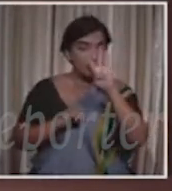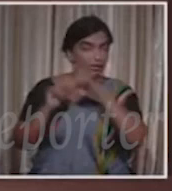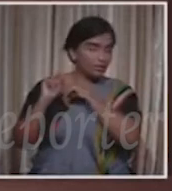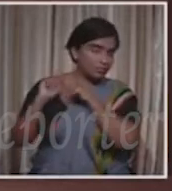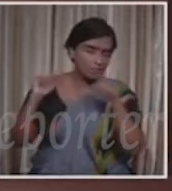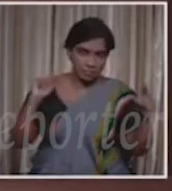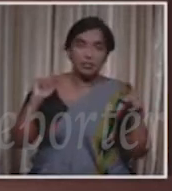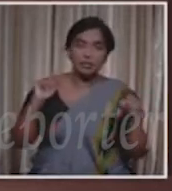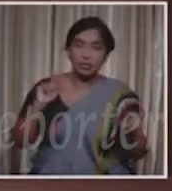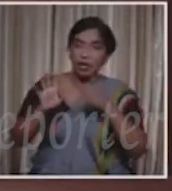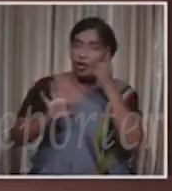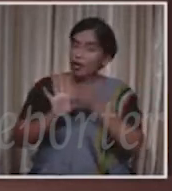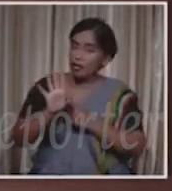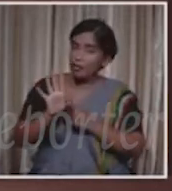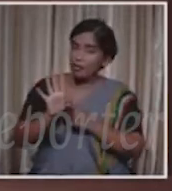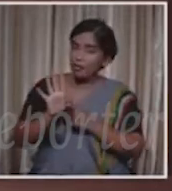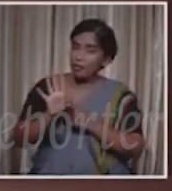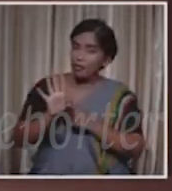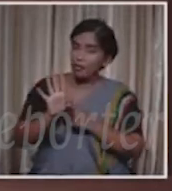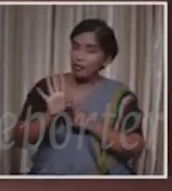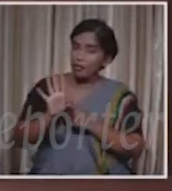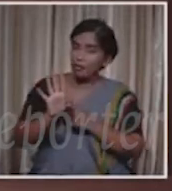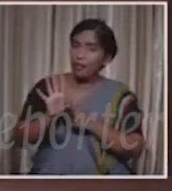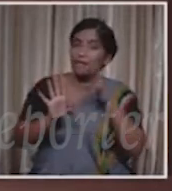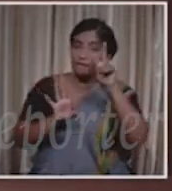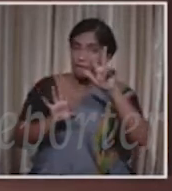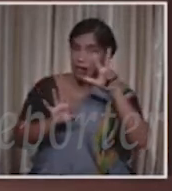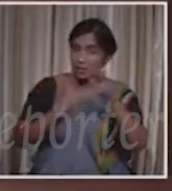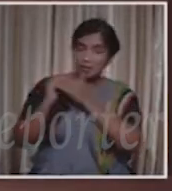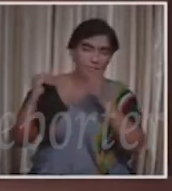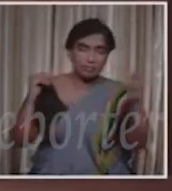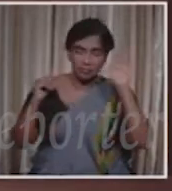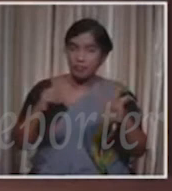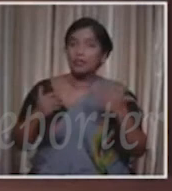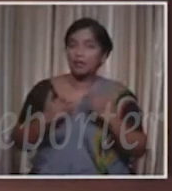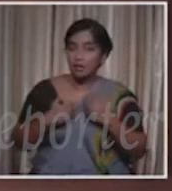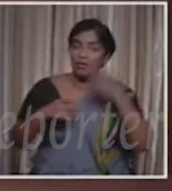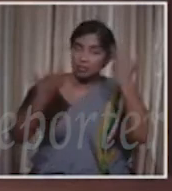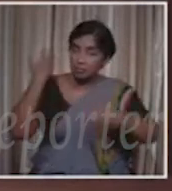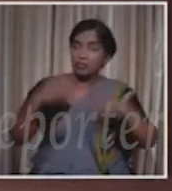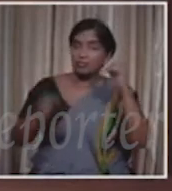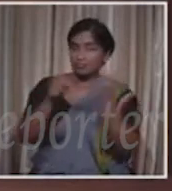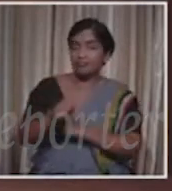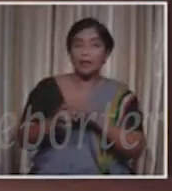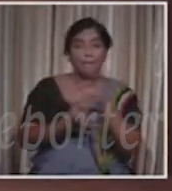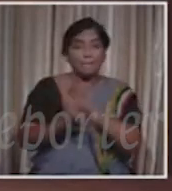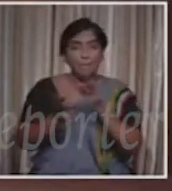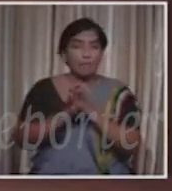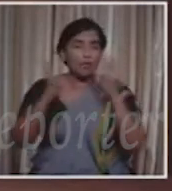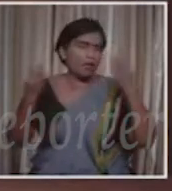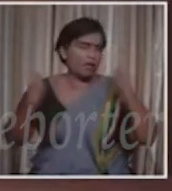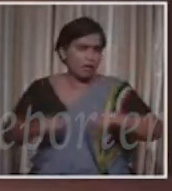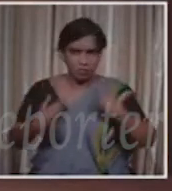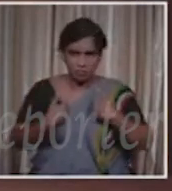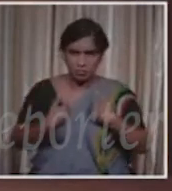ගෙවිච්ච අවුරුදු කීයද අවුරුදු 28ක කාල පරිච්ඡේදය ඇතුළත අපේ සහෝදර ඝාතන වෙලා තිබෙනවා ප්‍රජාතන්ත්‍රවාදී විශාල අහිමියන් අපිට ඇති වී